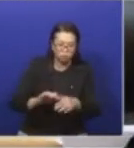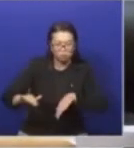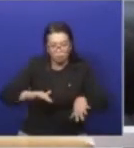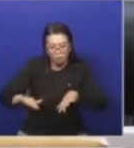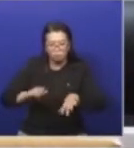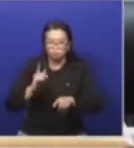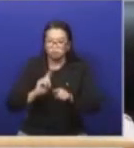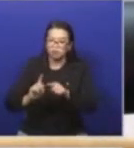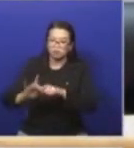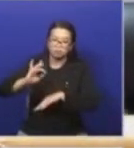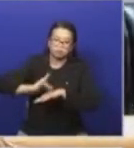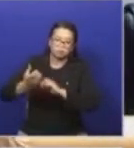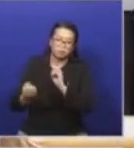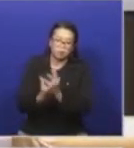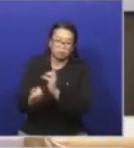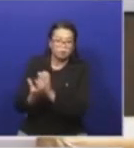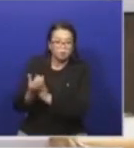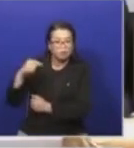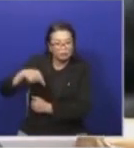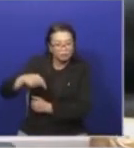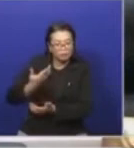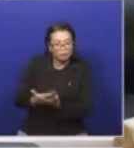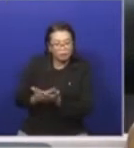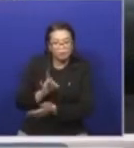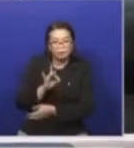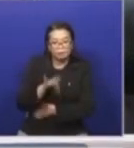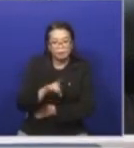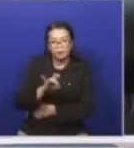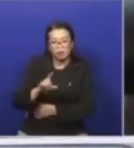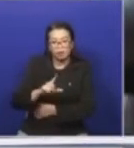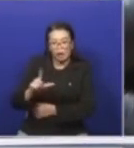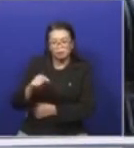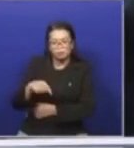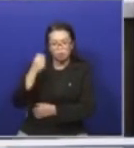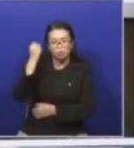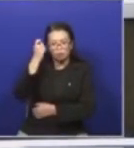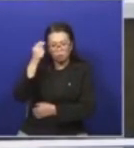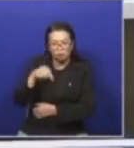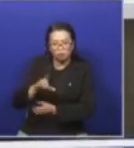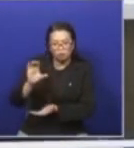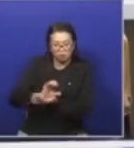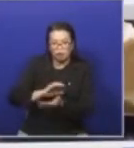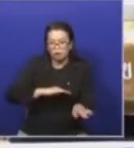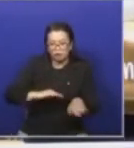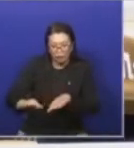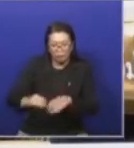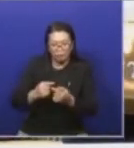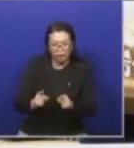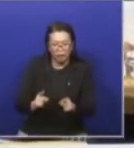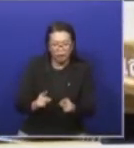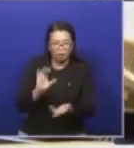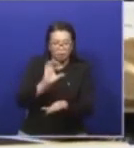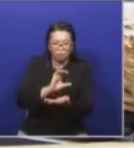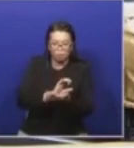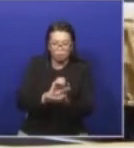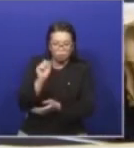ในอนาคตที่จะเกิดเนี่ยมันก็ต้องเตรียมเงินไว้อันนี้ผมเข้าใจดีแต่งบประมาณในส่วนของง